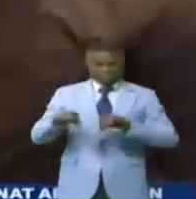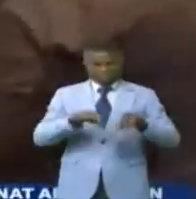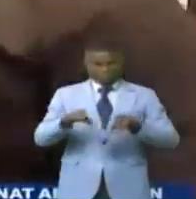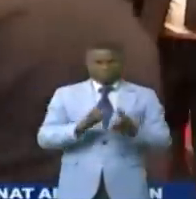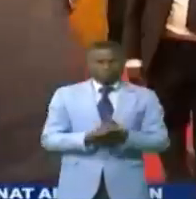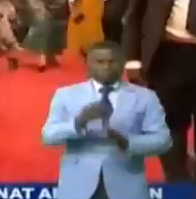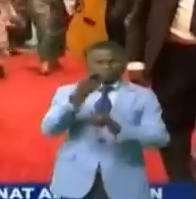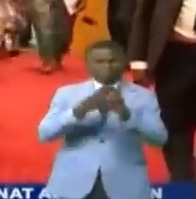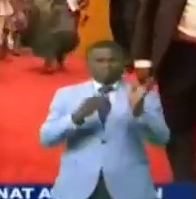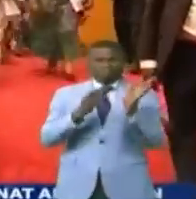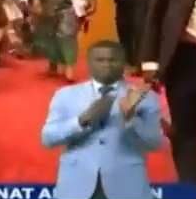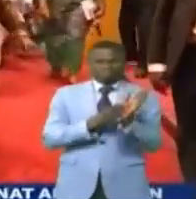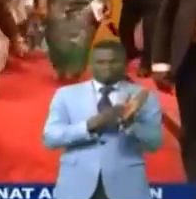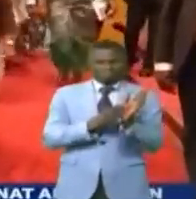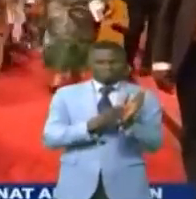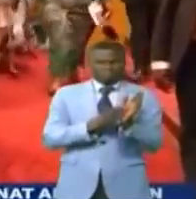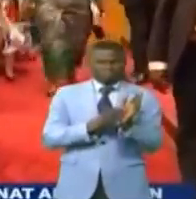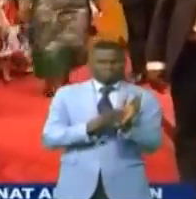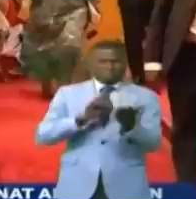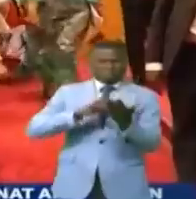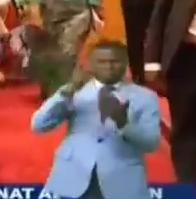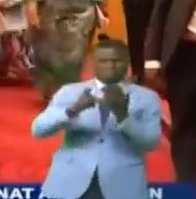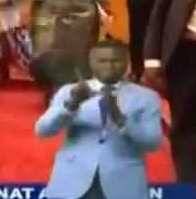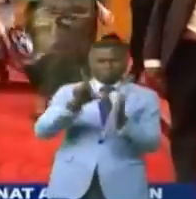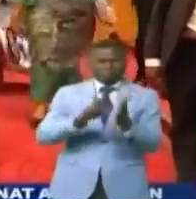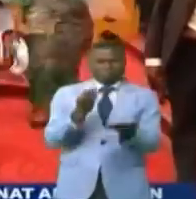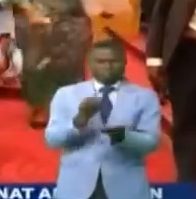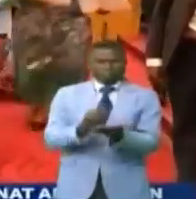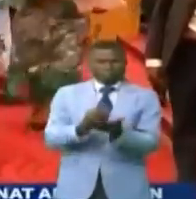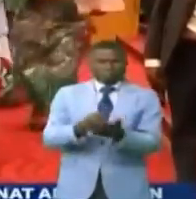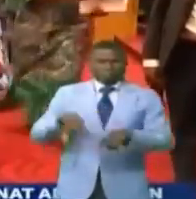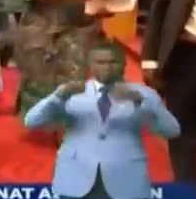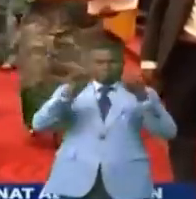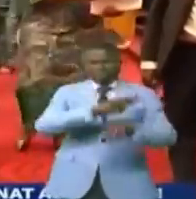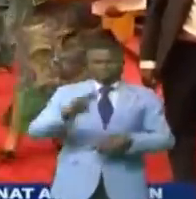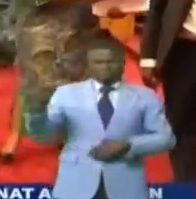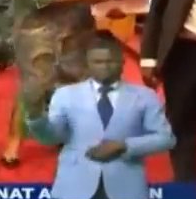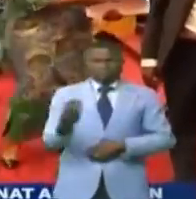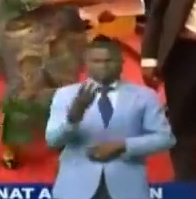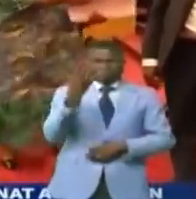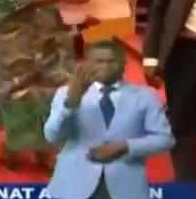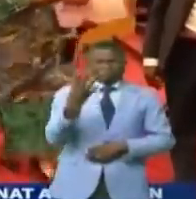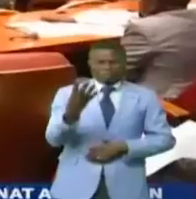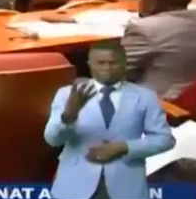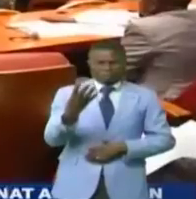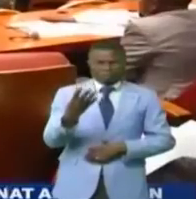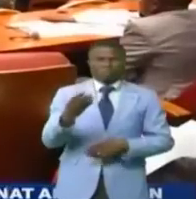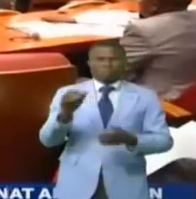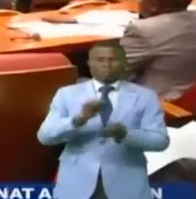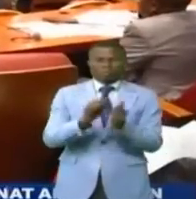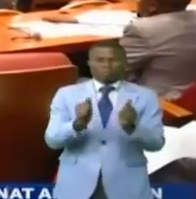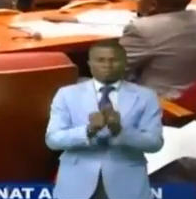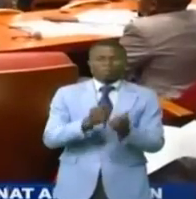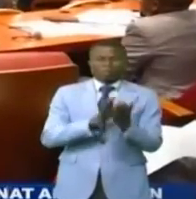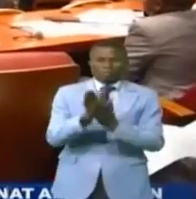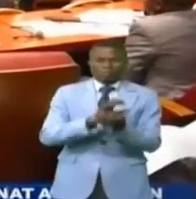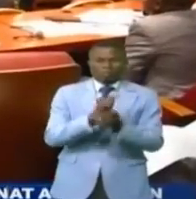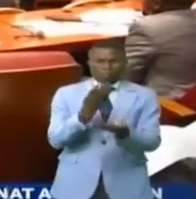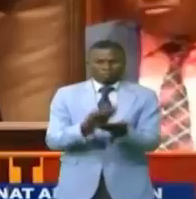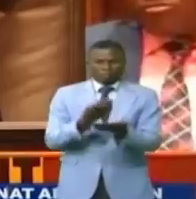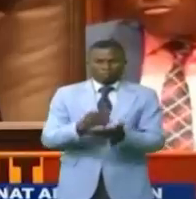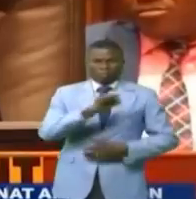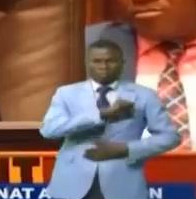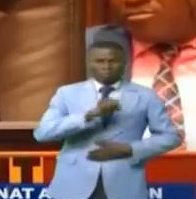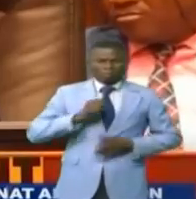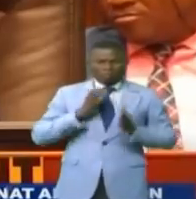de septembre. Hormis le projet de loi des finances pour l'exercice 2024, car la session étant budgétaire, les sénateurs